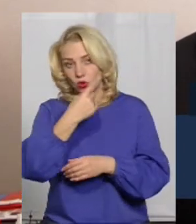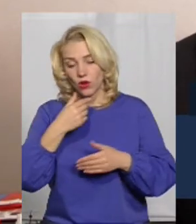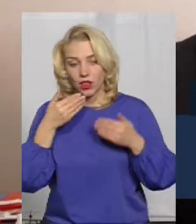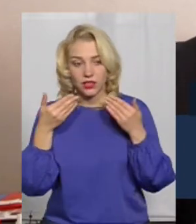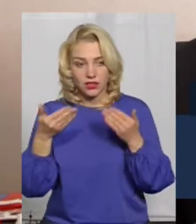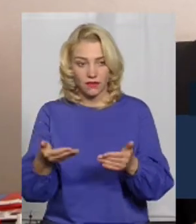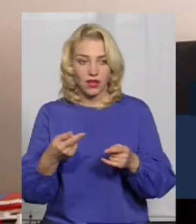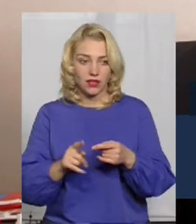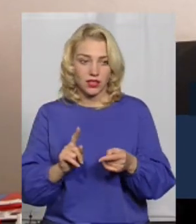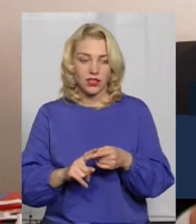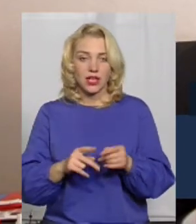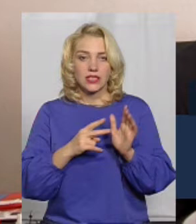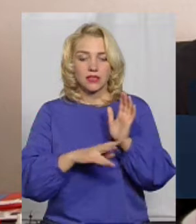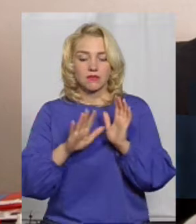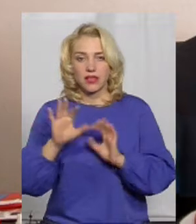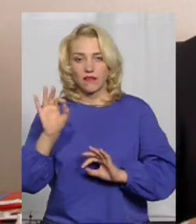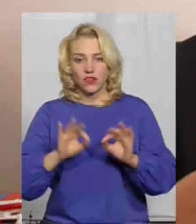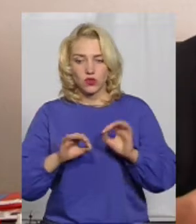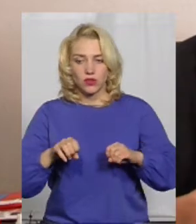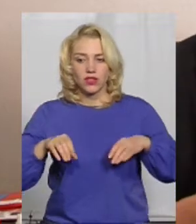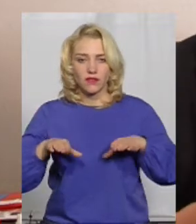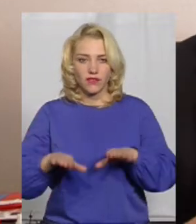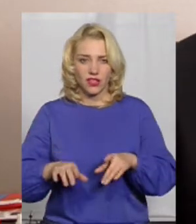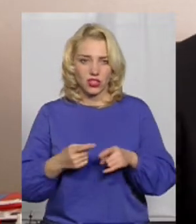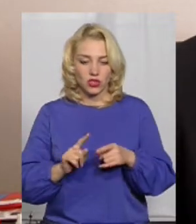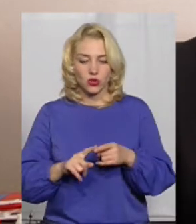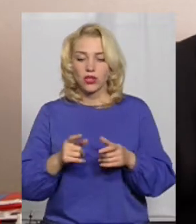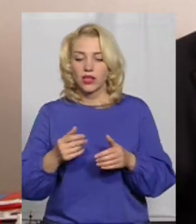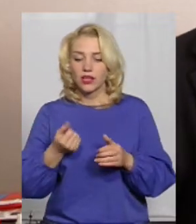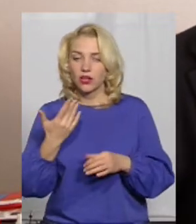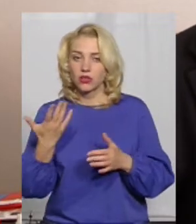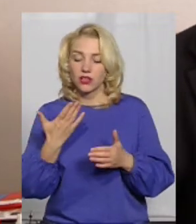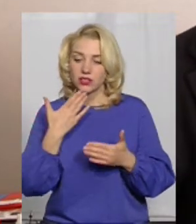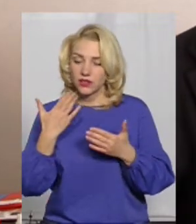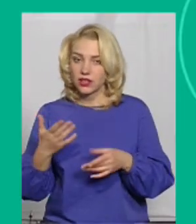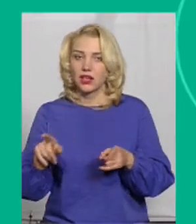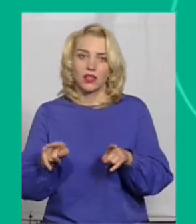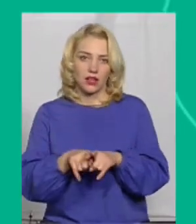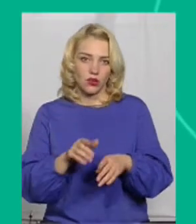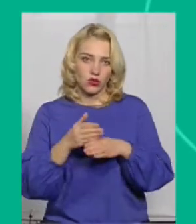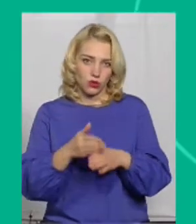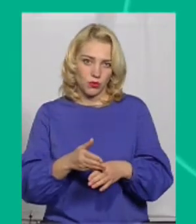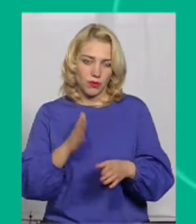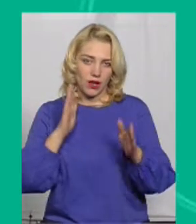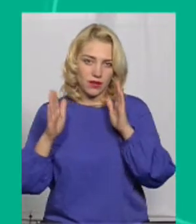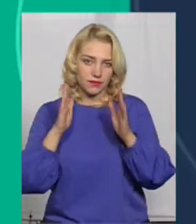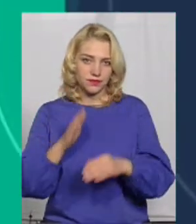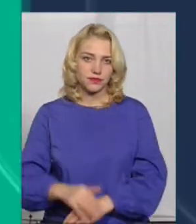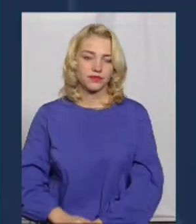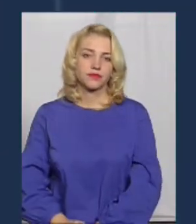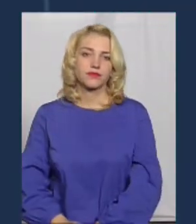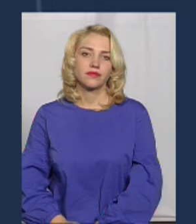нас 65-70% вирішених з тої кількості, які звертаються, так і через соцмережі.